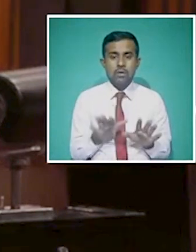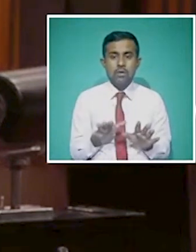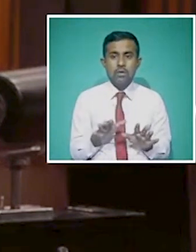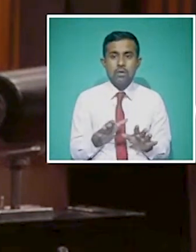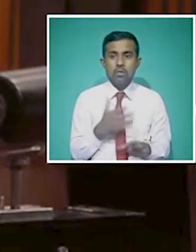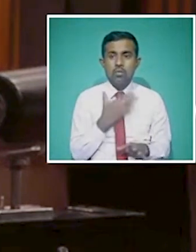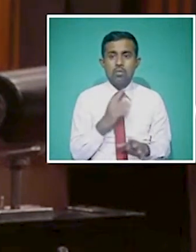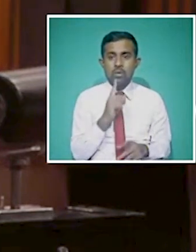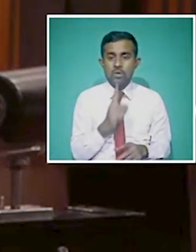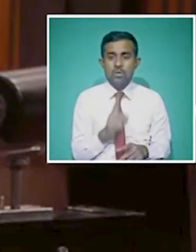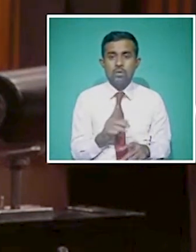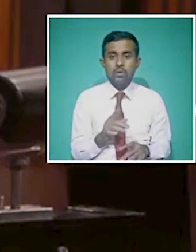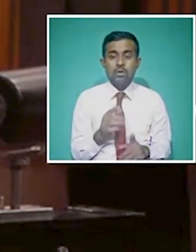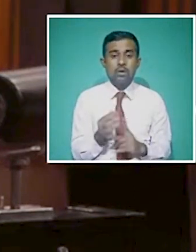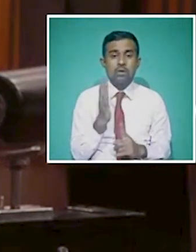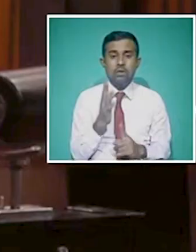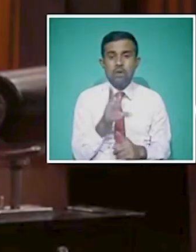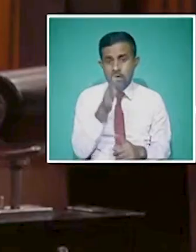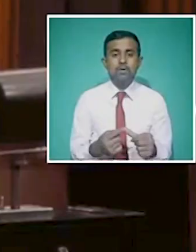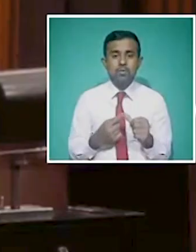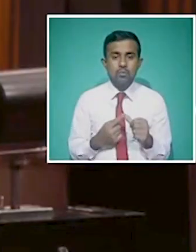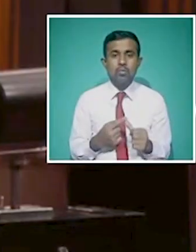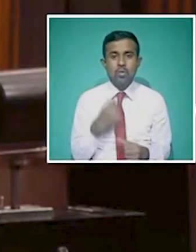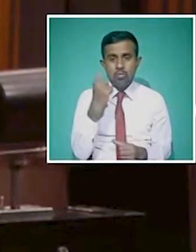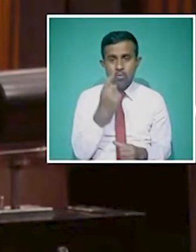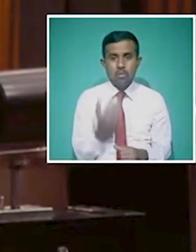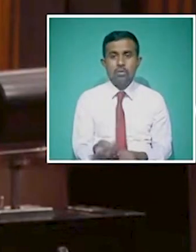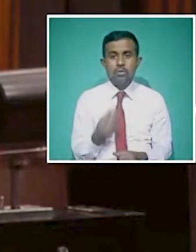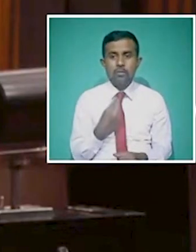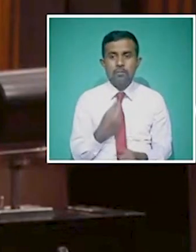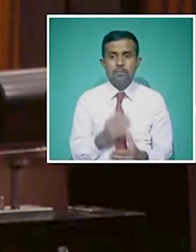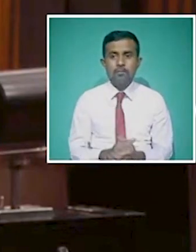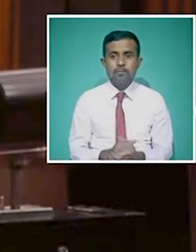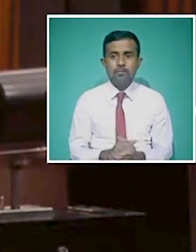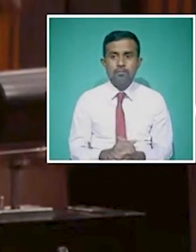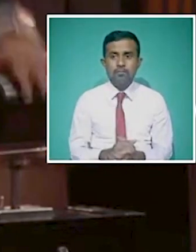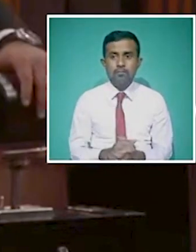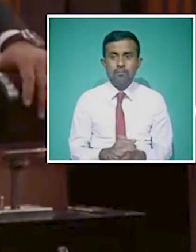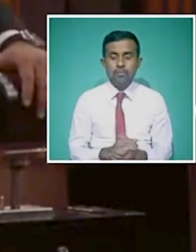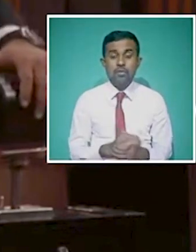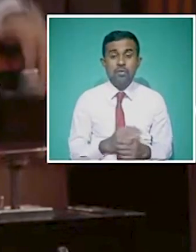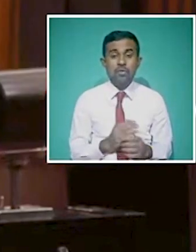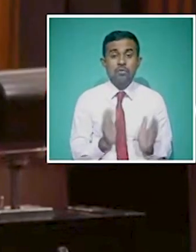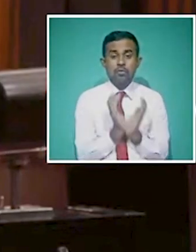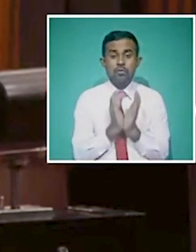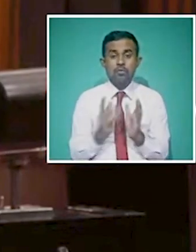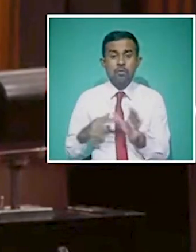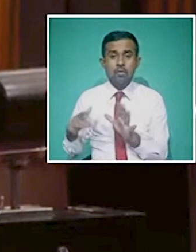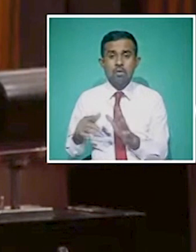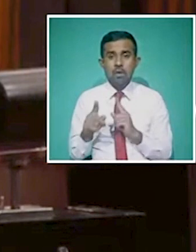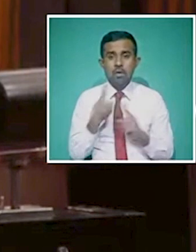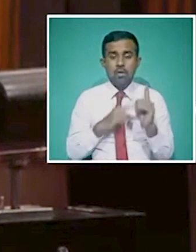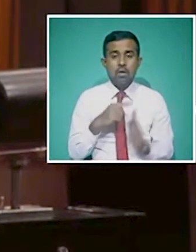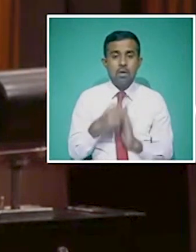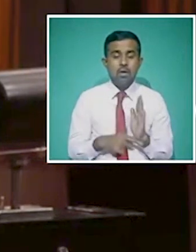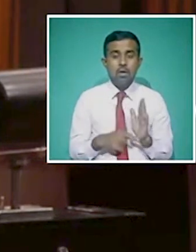බොරු කියලා එහෙම මේ ජනාධිපතිතුමාත් රවට්ටන්න හදන්න එපා. විශේෂයෙන් අද ගත්තම අපි මේ ෆොරෙස්ට් එකයි වයිල්ඩ් ලයිෆ් එකයි ගැන කතා කරද්දී මේ රට තුල